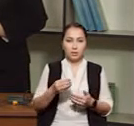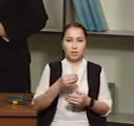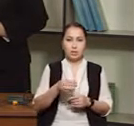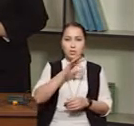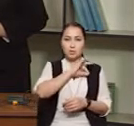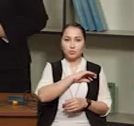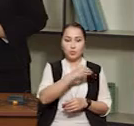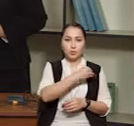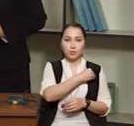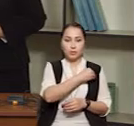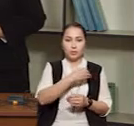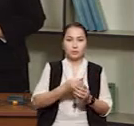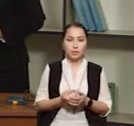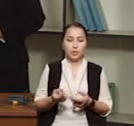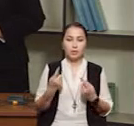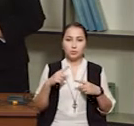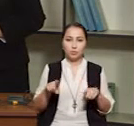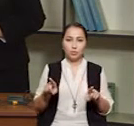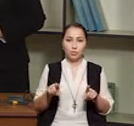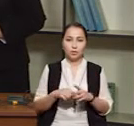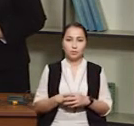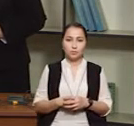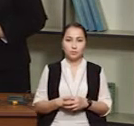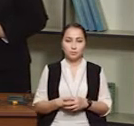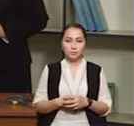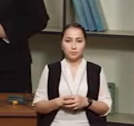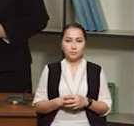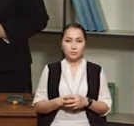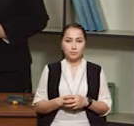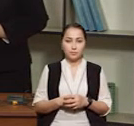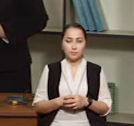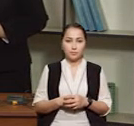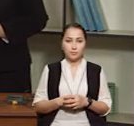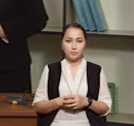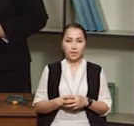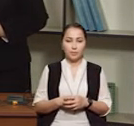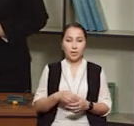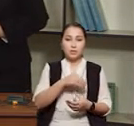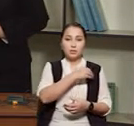foydalanadigan termometrlar Galilei yaratgan termometrlardan mutlaqo farq qiladi.